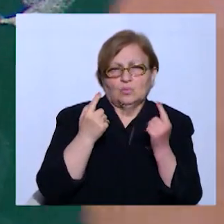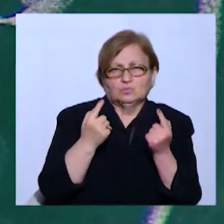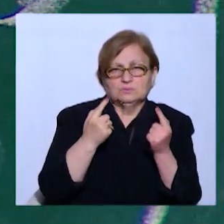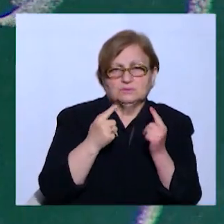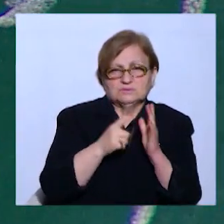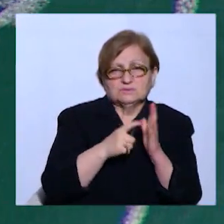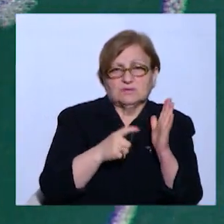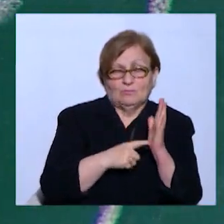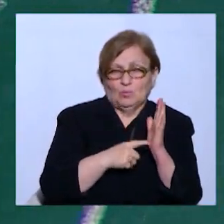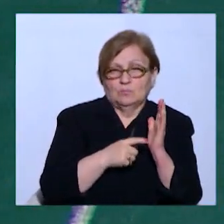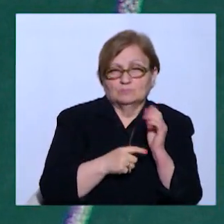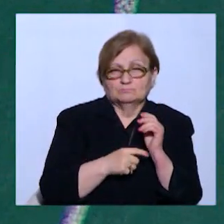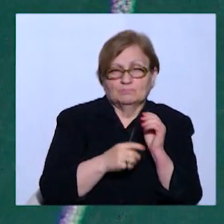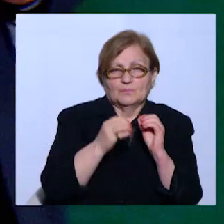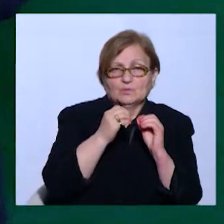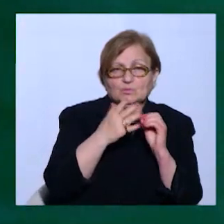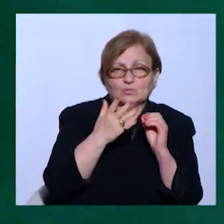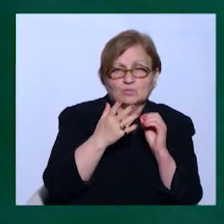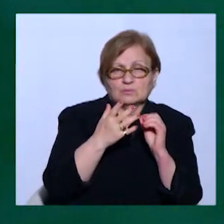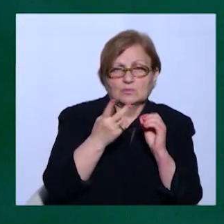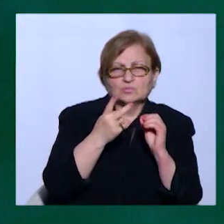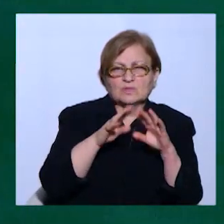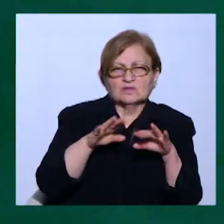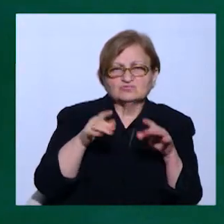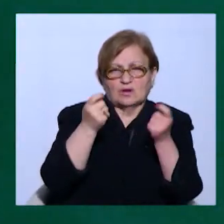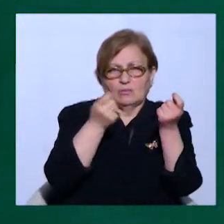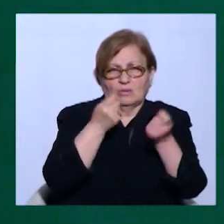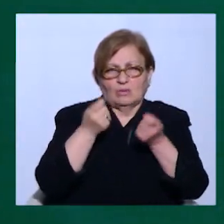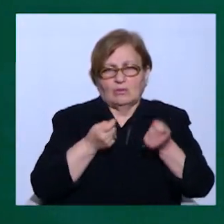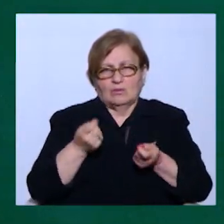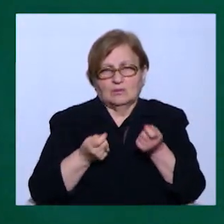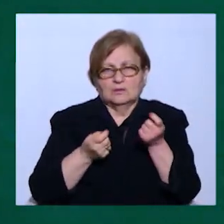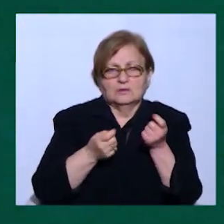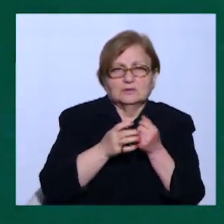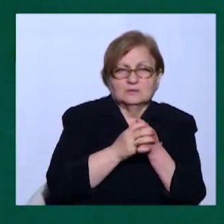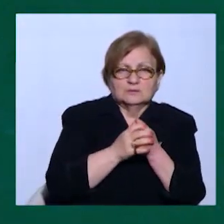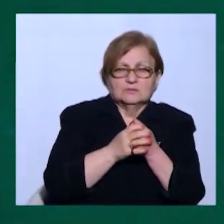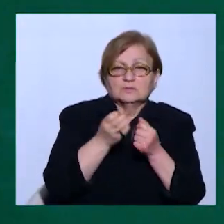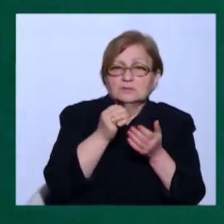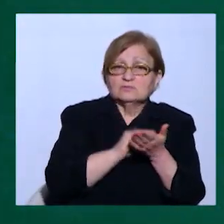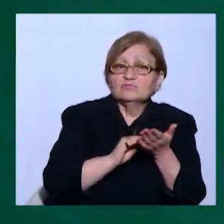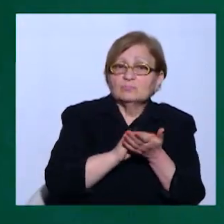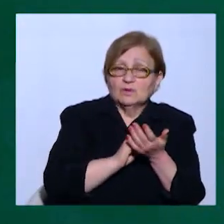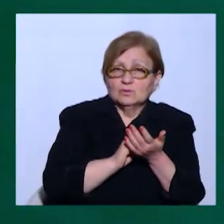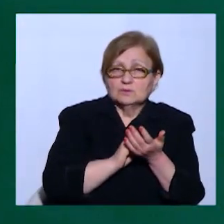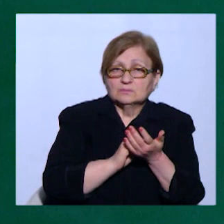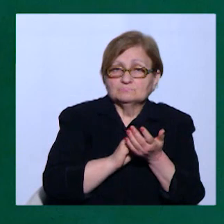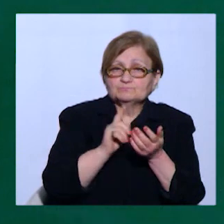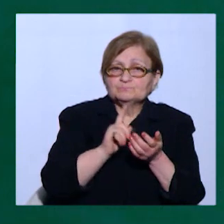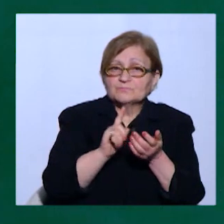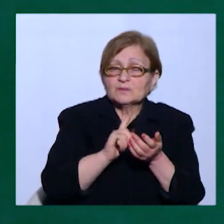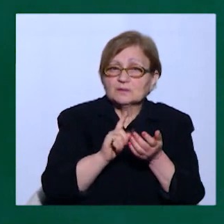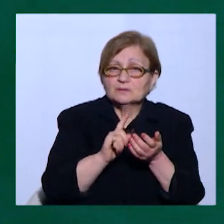საერთო უდიდესი გამყოფი. 15 უნდა დავშალო მარტივ მომრავლებად. კიდევ ერთხელ ვიმეორებ მე